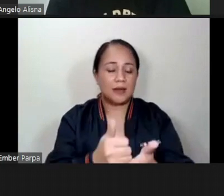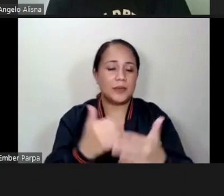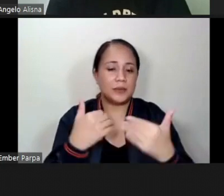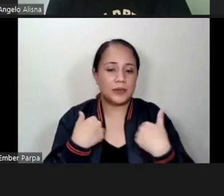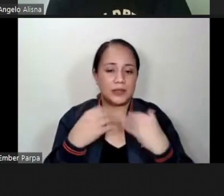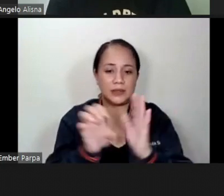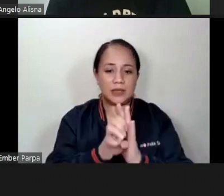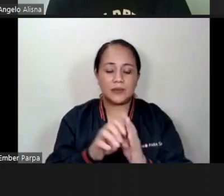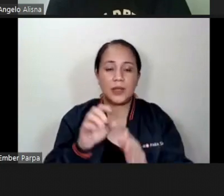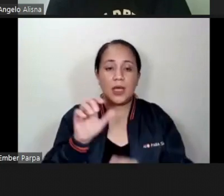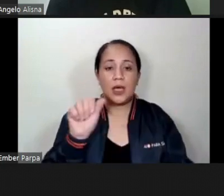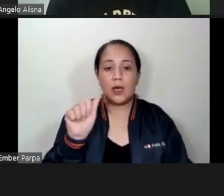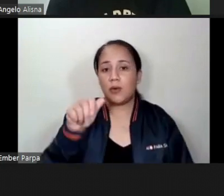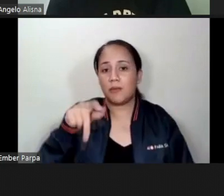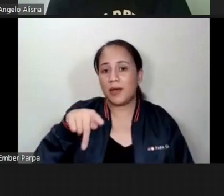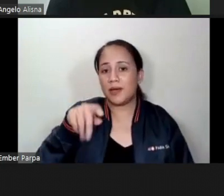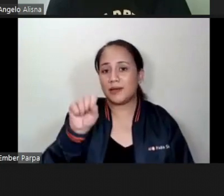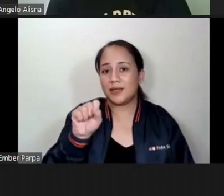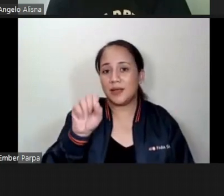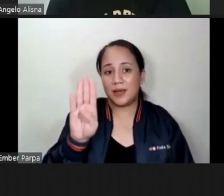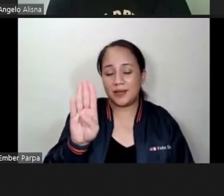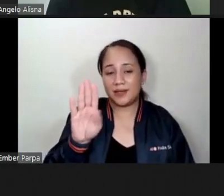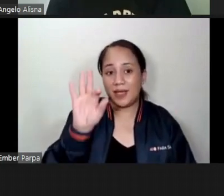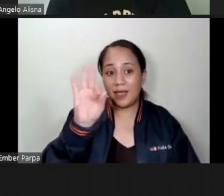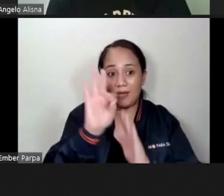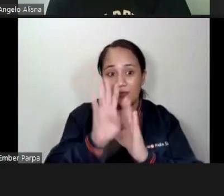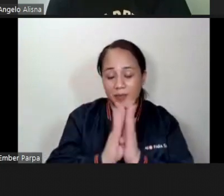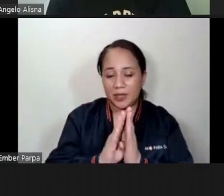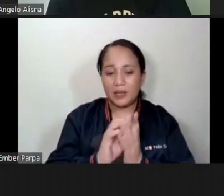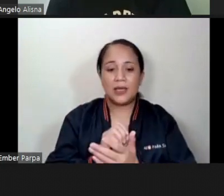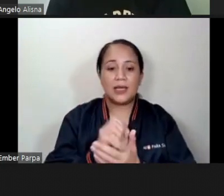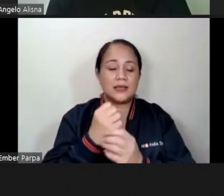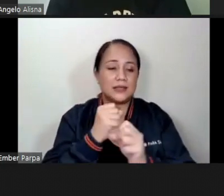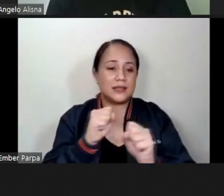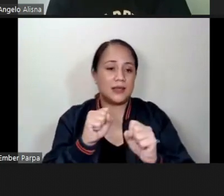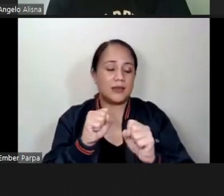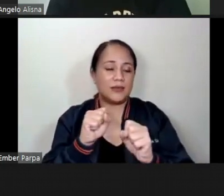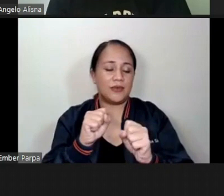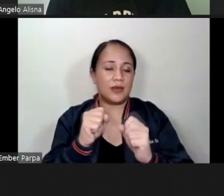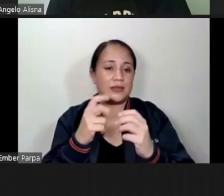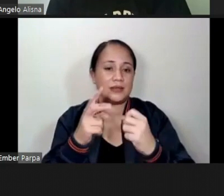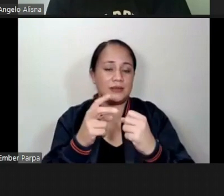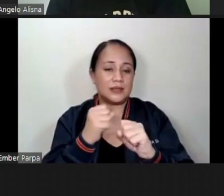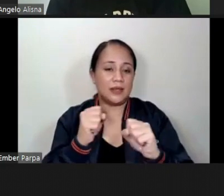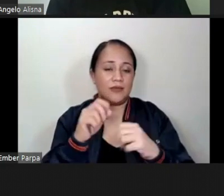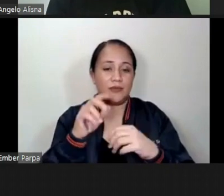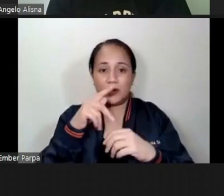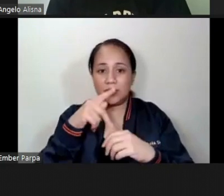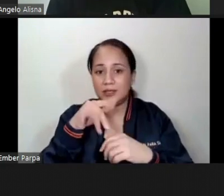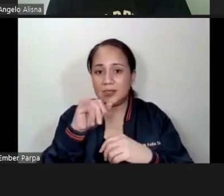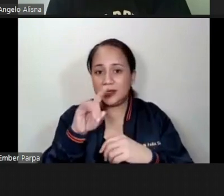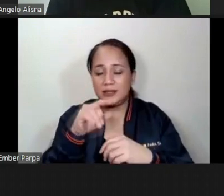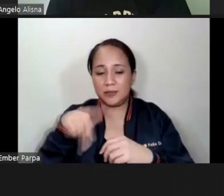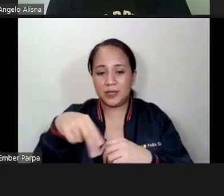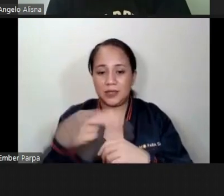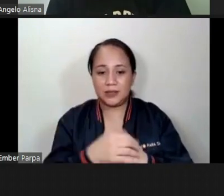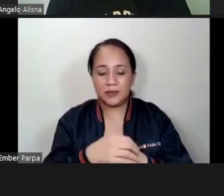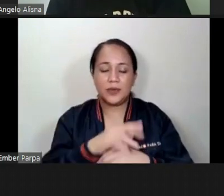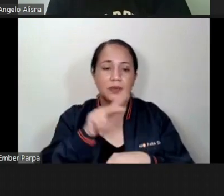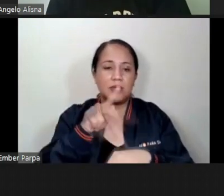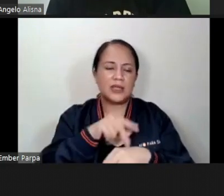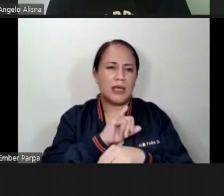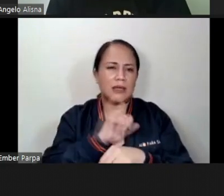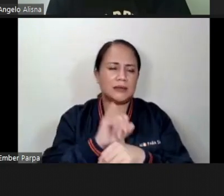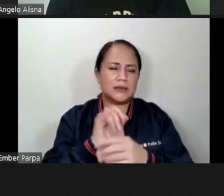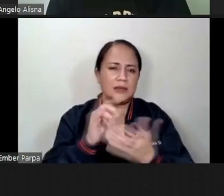ng Akoparasabata Facebook page, Safer Kids Philippines Facebook page, Philippine Island Kids Foundation